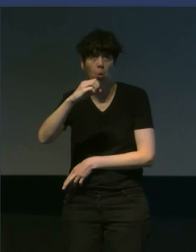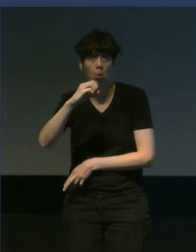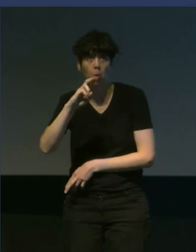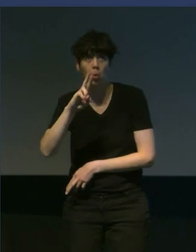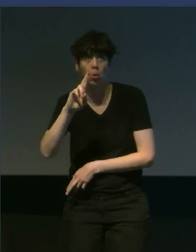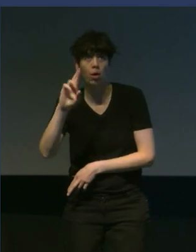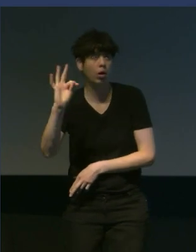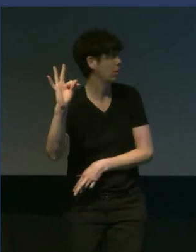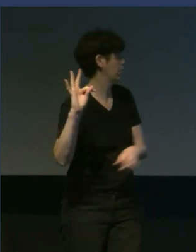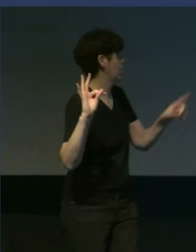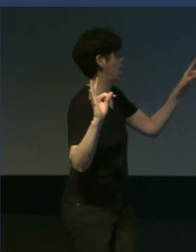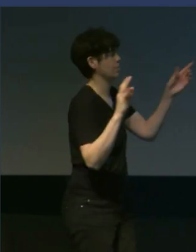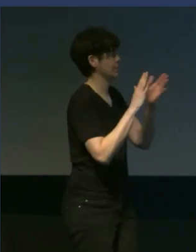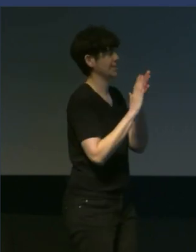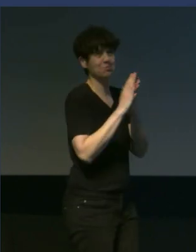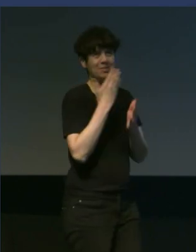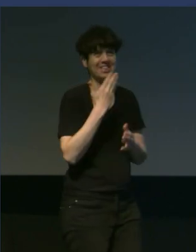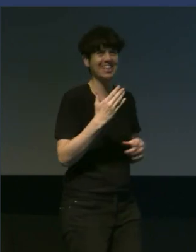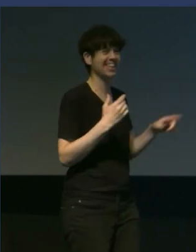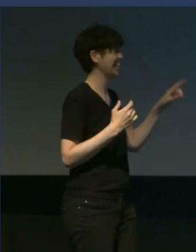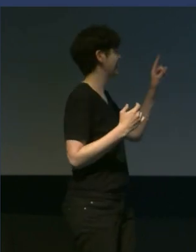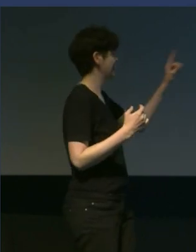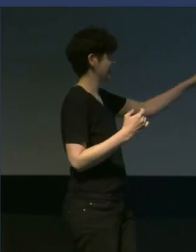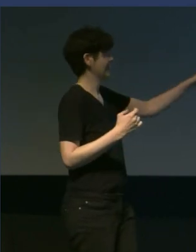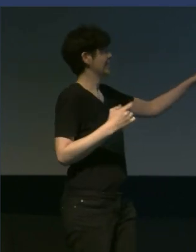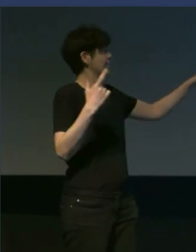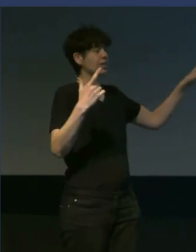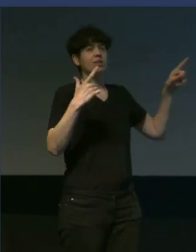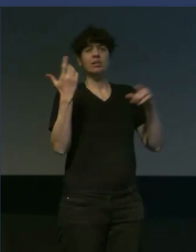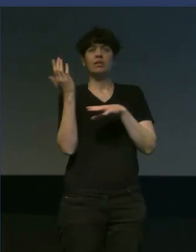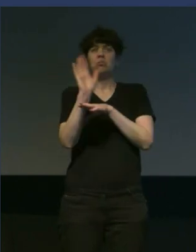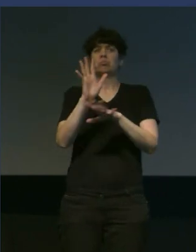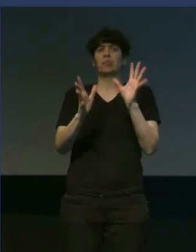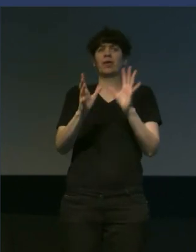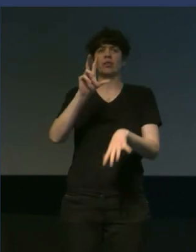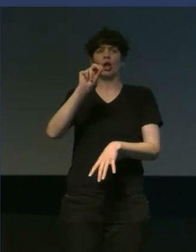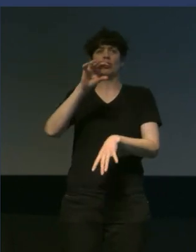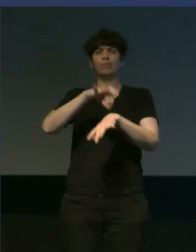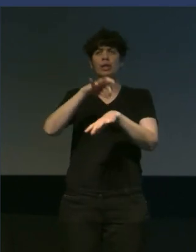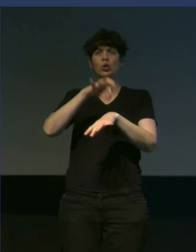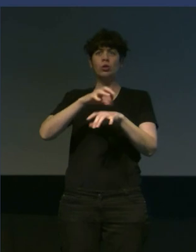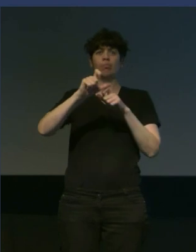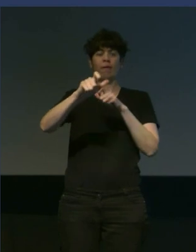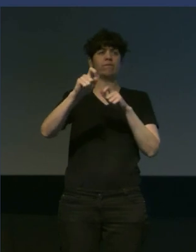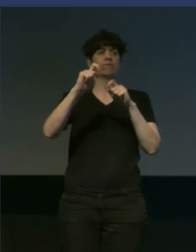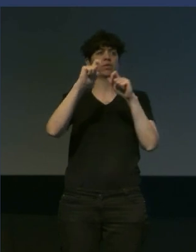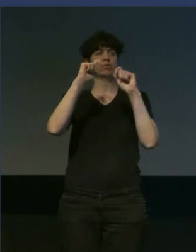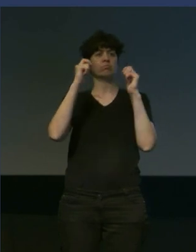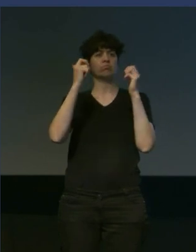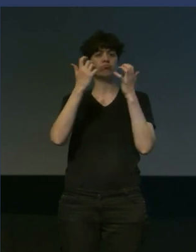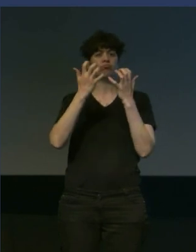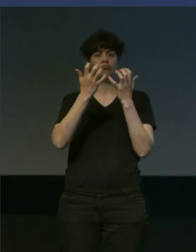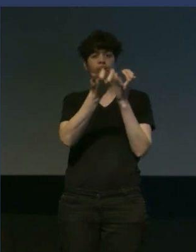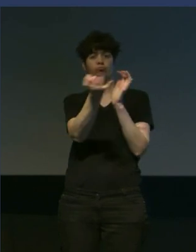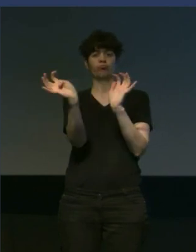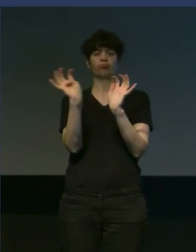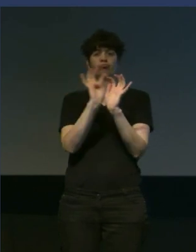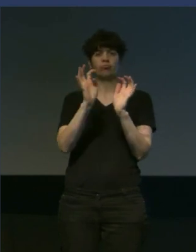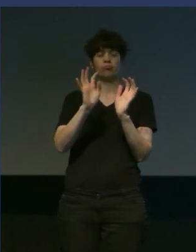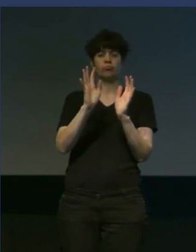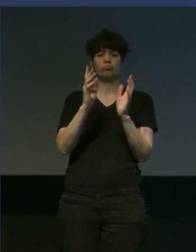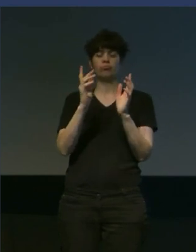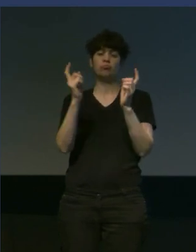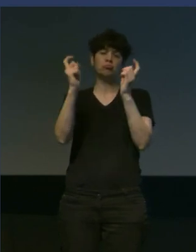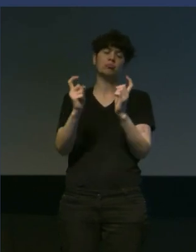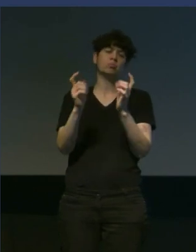danse. Et ensuite, à la suite de cette représentation qui dure une trentaine de minutes, on aura une table ronde entre un artiste et un scientifique. Et